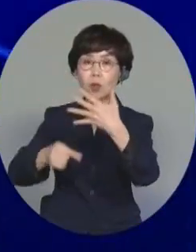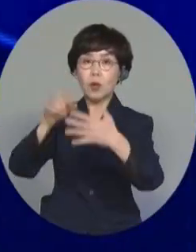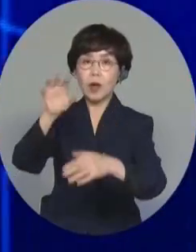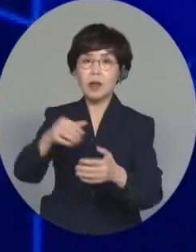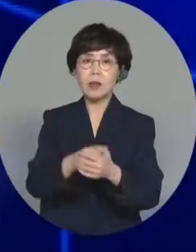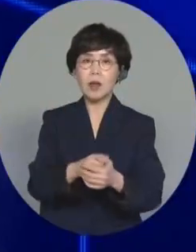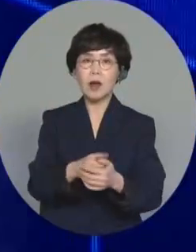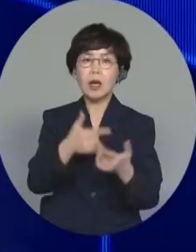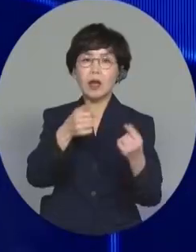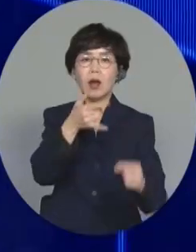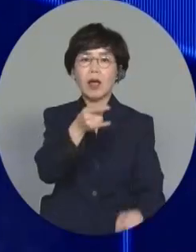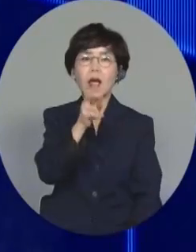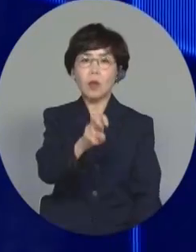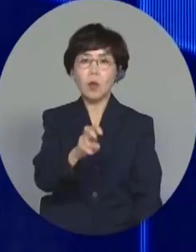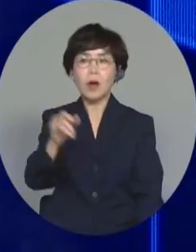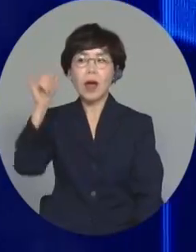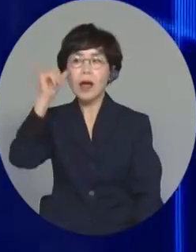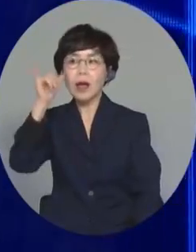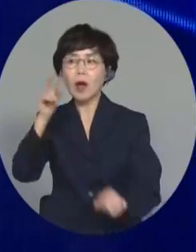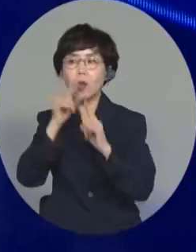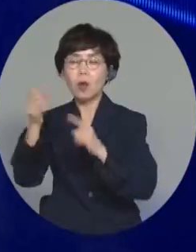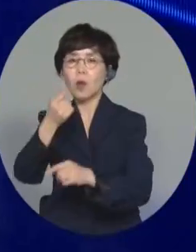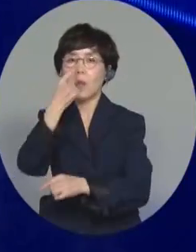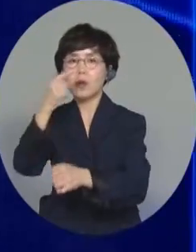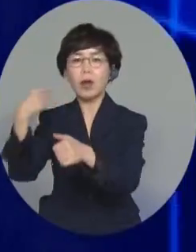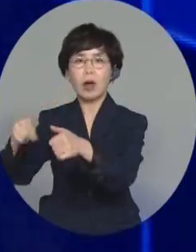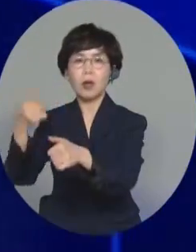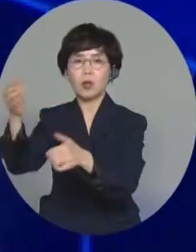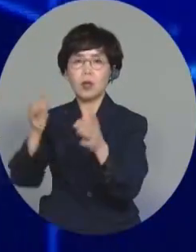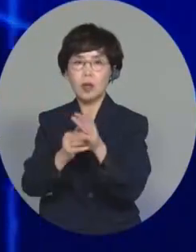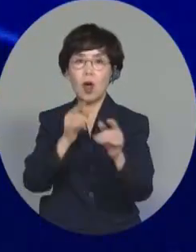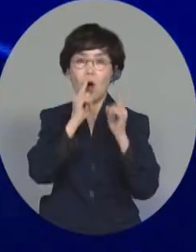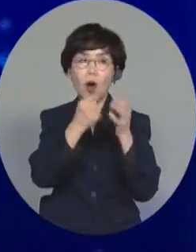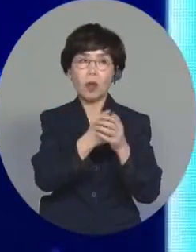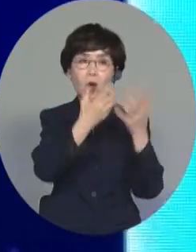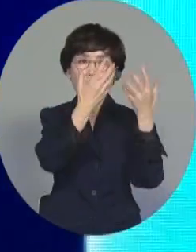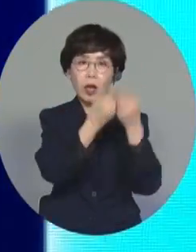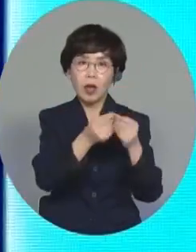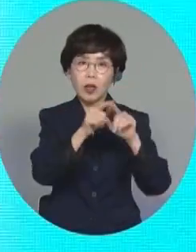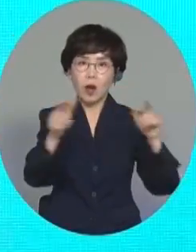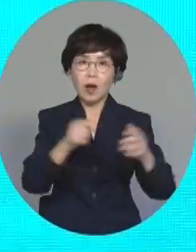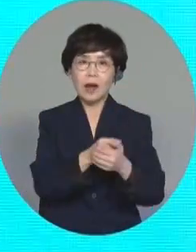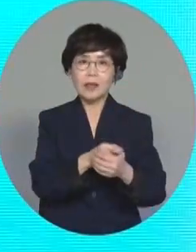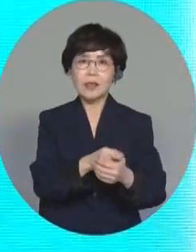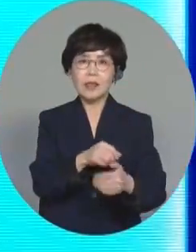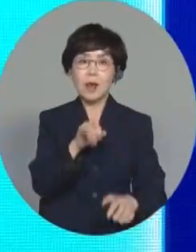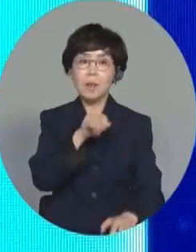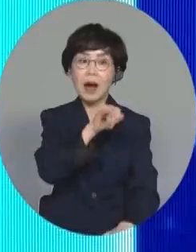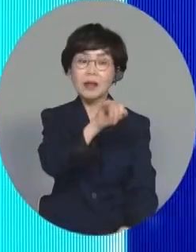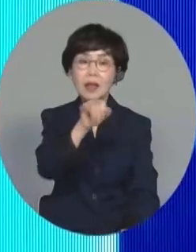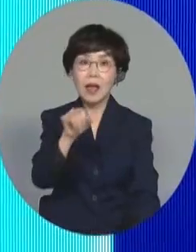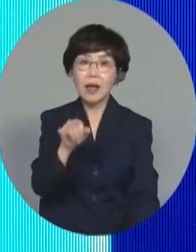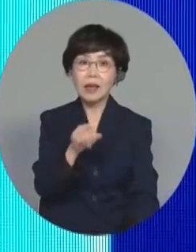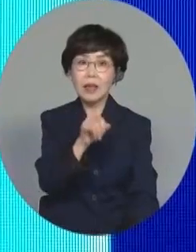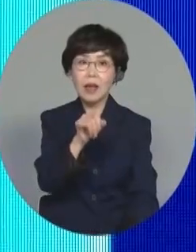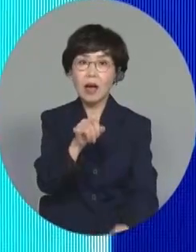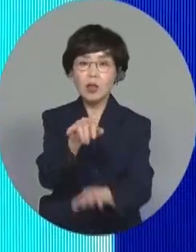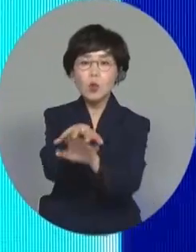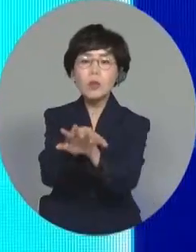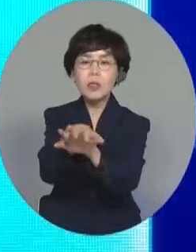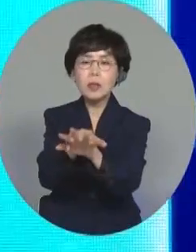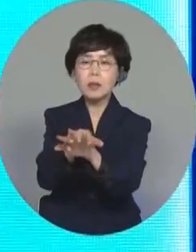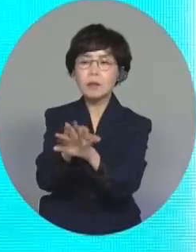서열을 AI에게 언어로 배우게 했습니다. 언어 모델의 모든 바이러스와 박테리아의 게놈 서열을